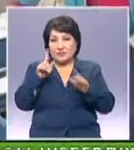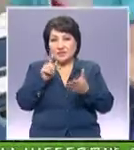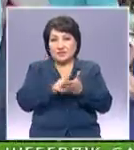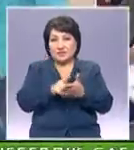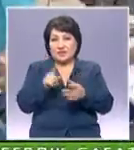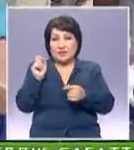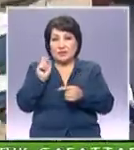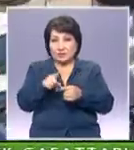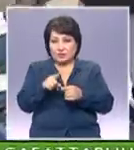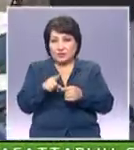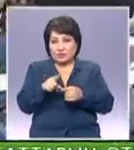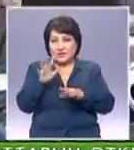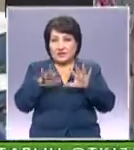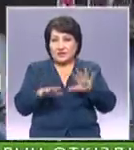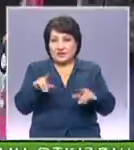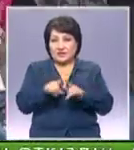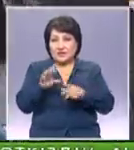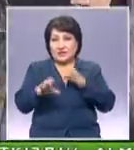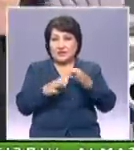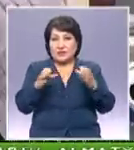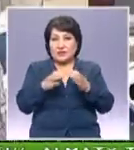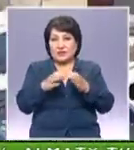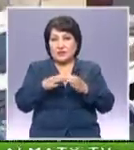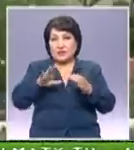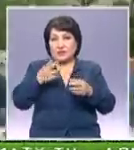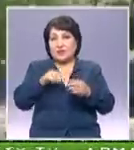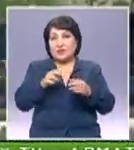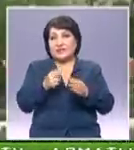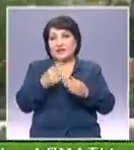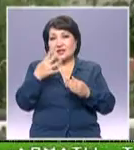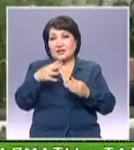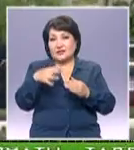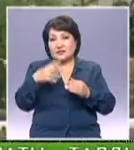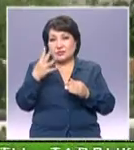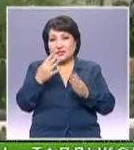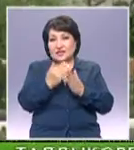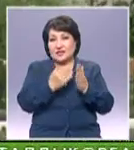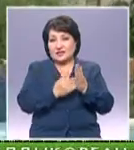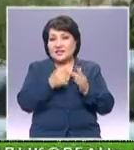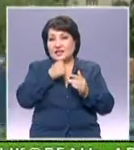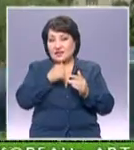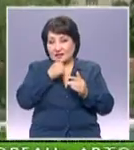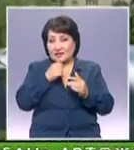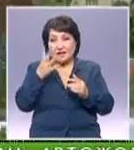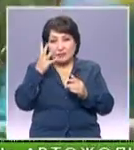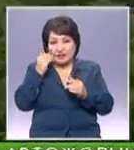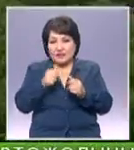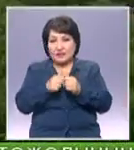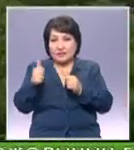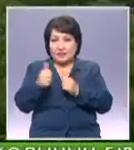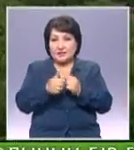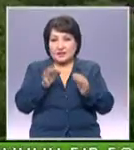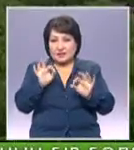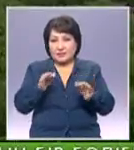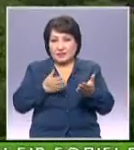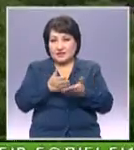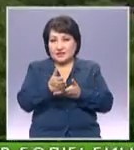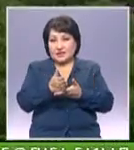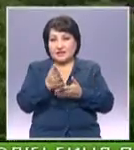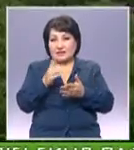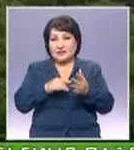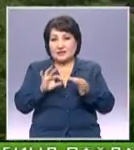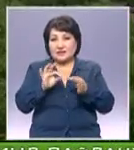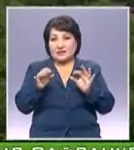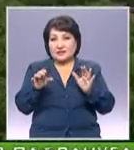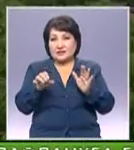сарапшылар. Халықаралық комитеттің бұған дейінгі 40 түрлі сынағынан Алматы сүрінбей өтті. 2022 жылғы қысқы олимпиада ойындарының қайда өтетіні